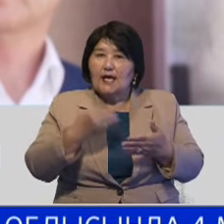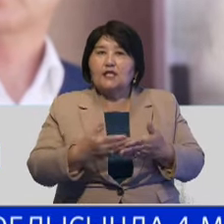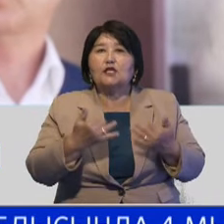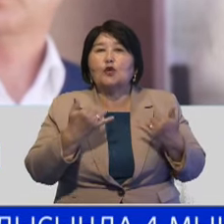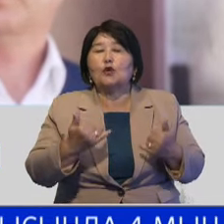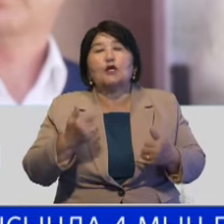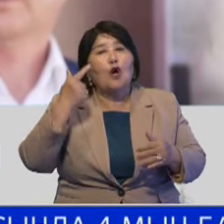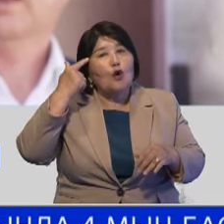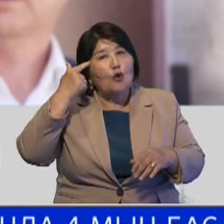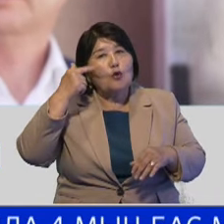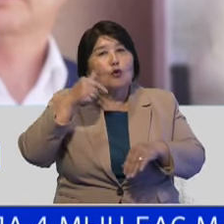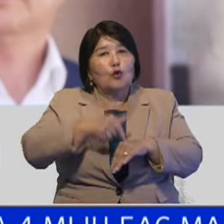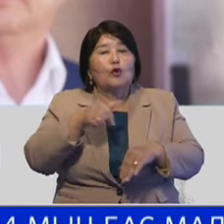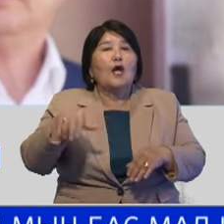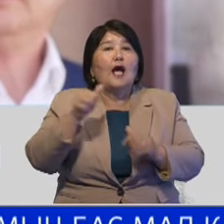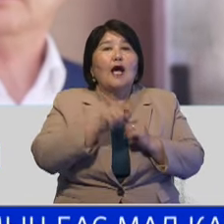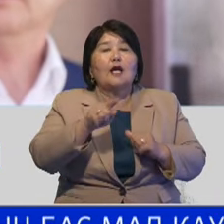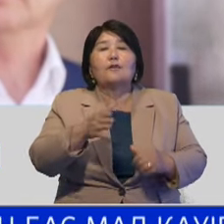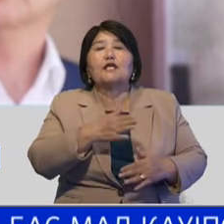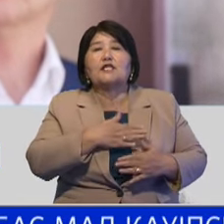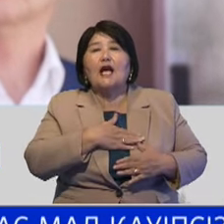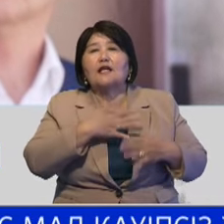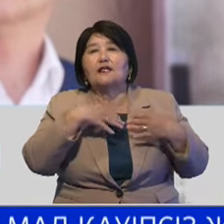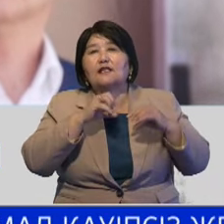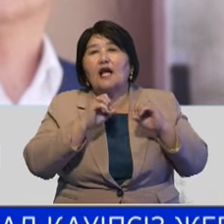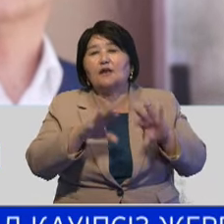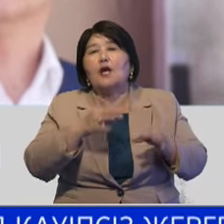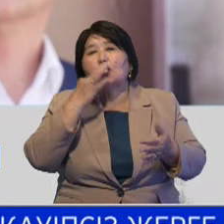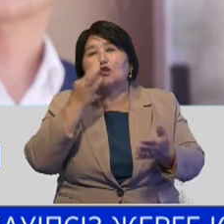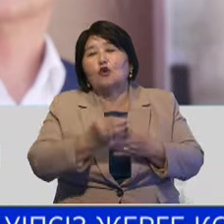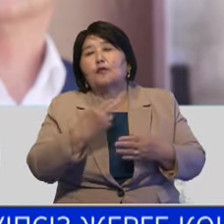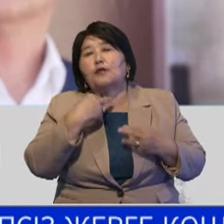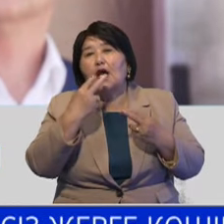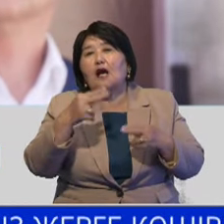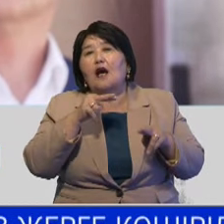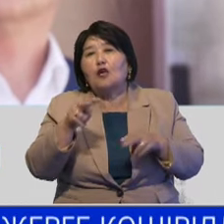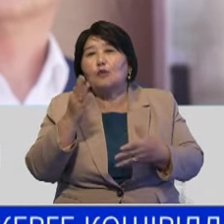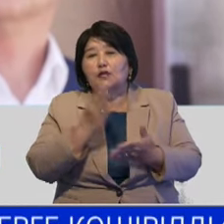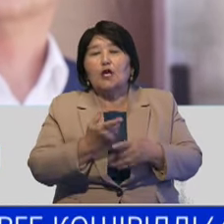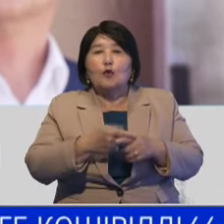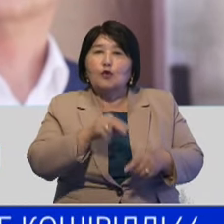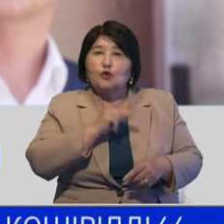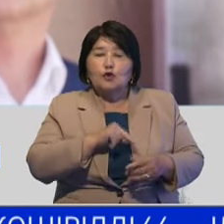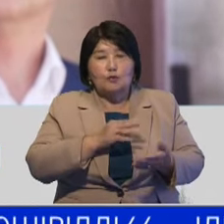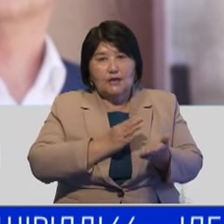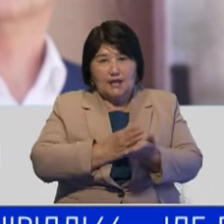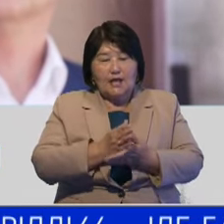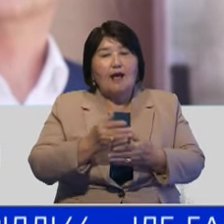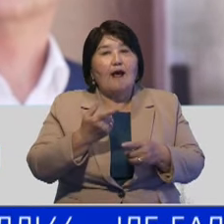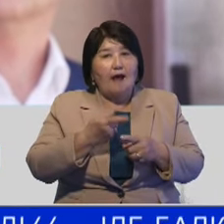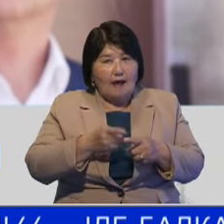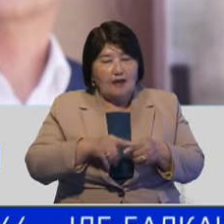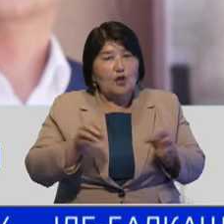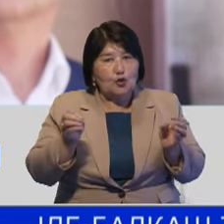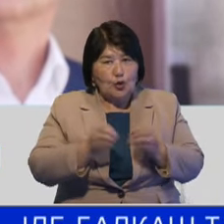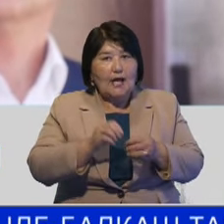құндылығын ұғынуға әрбіріміз жан тәнімізбен жауапкершілікпен қарауымыз керек. Осы жұмыстарды жүйелі әрі